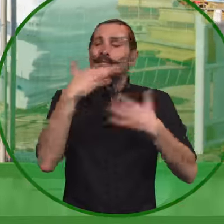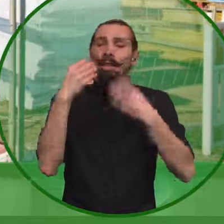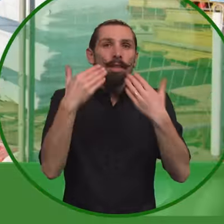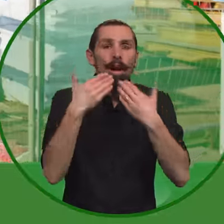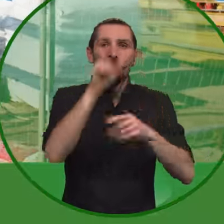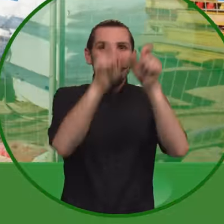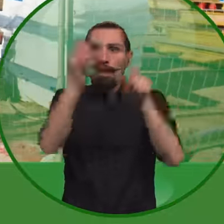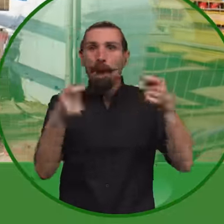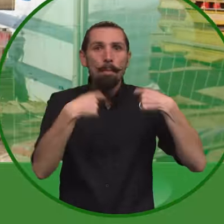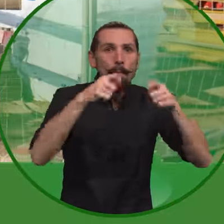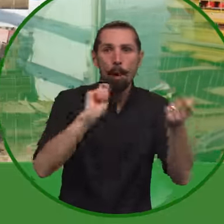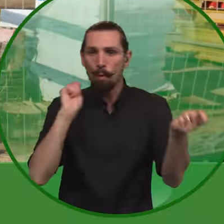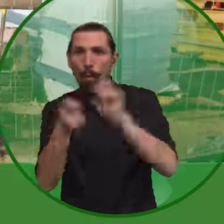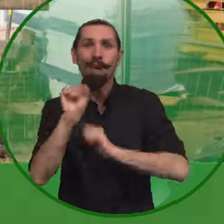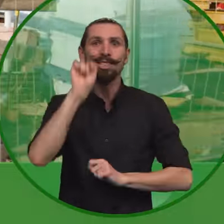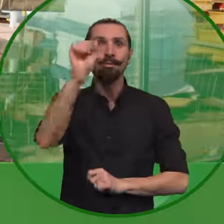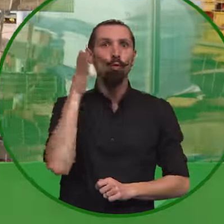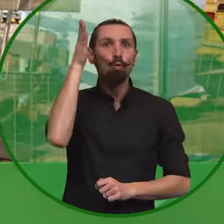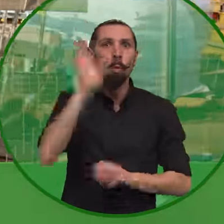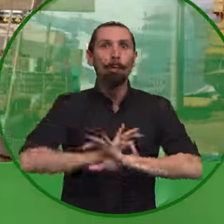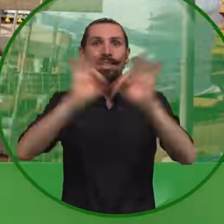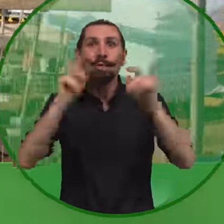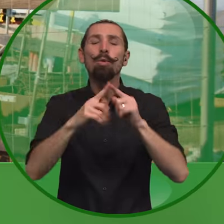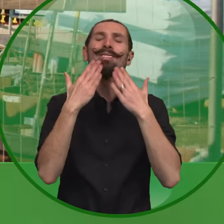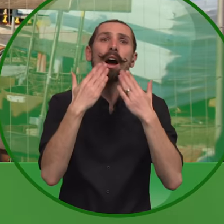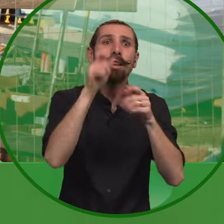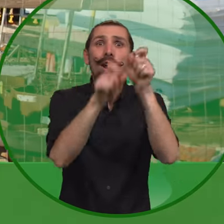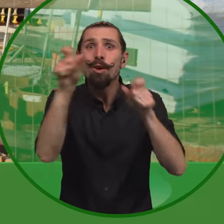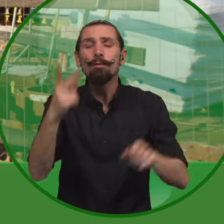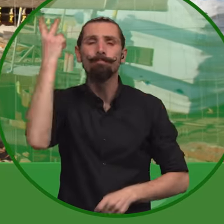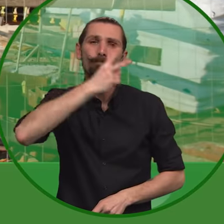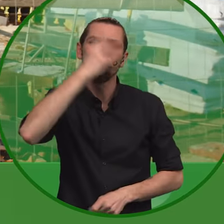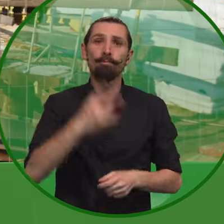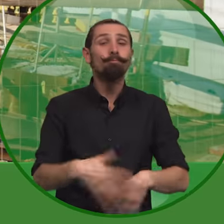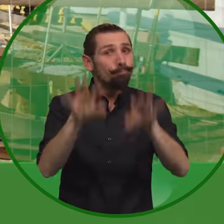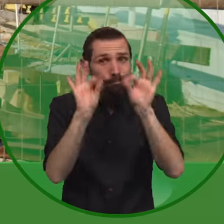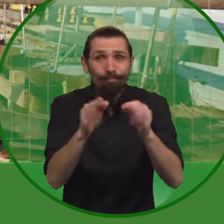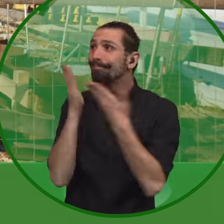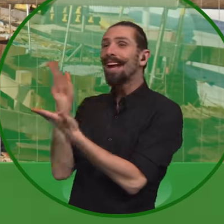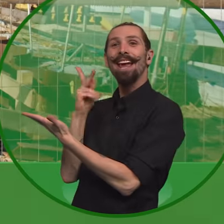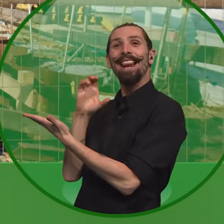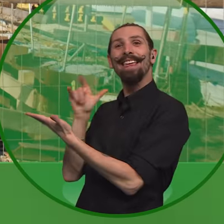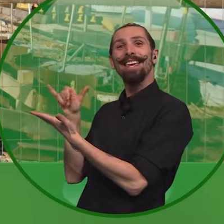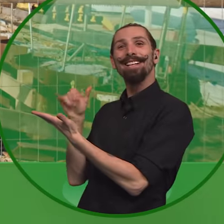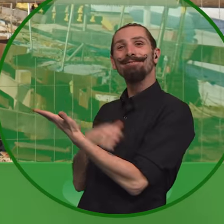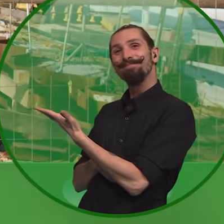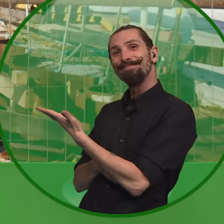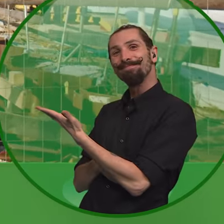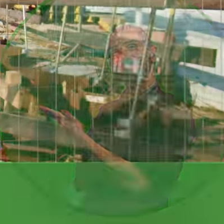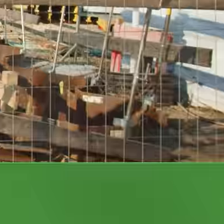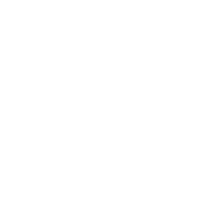Ich danke den Bauarbeitern, dass sie unsere S-Bahn besser machen, und vor allem danke ich Ihnen für Ihr Verständnis. Machen Sie es gut, Ihre Kelly.